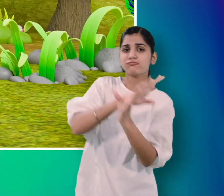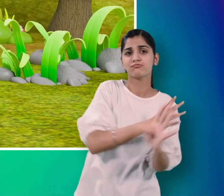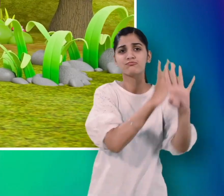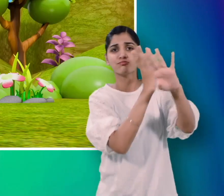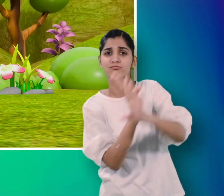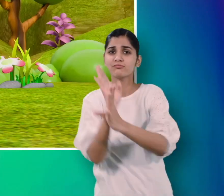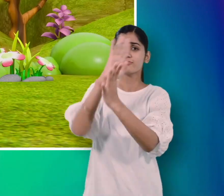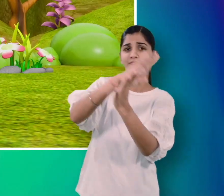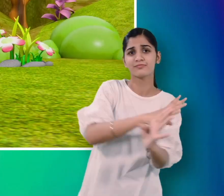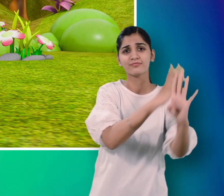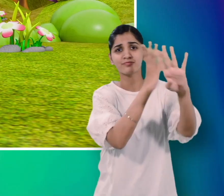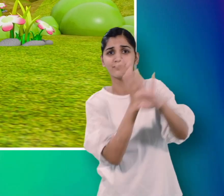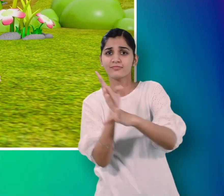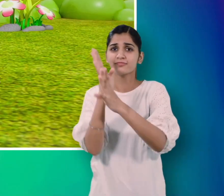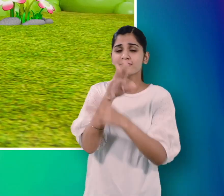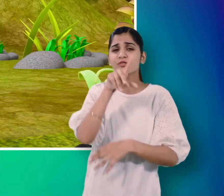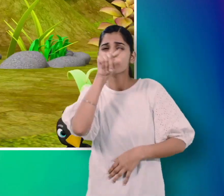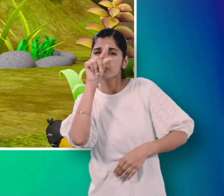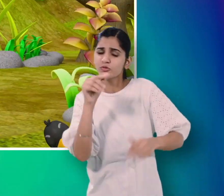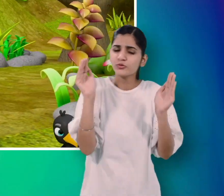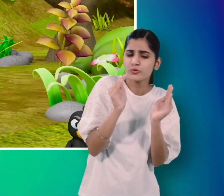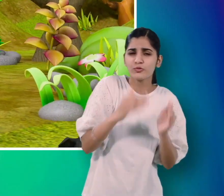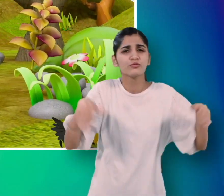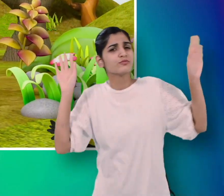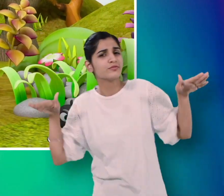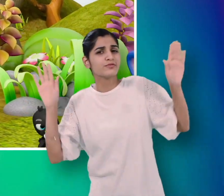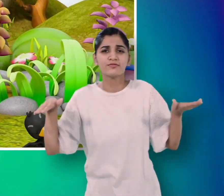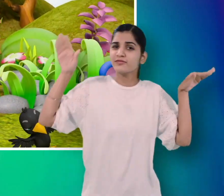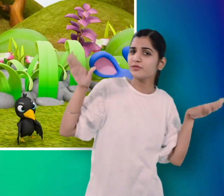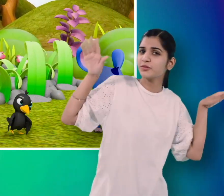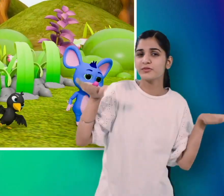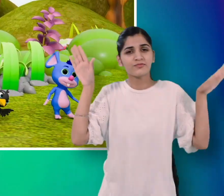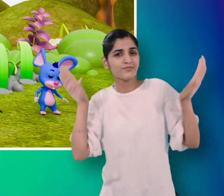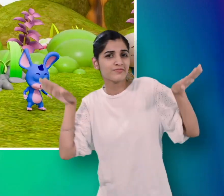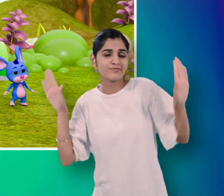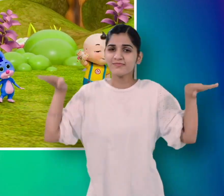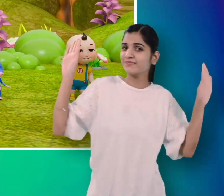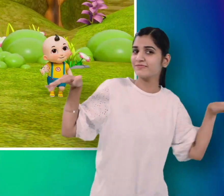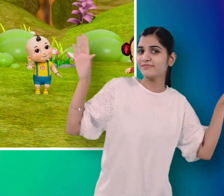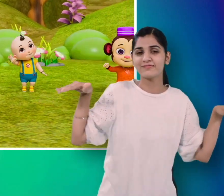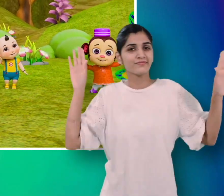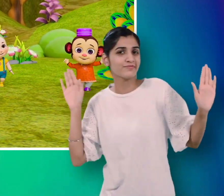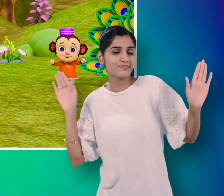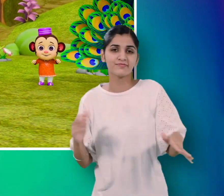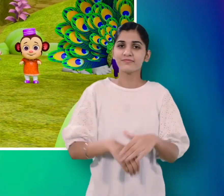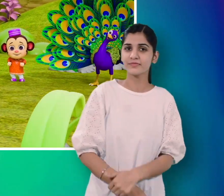बंदर भी आया चुन चुन करती आई छिडिया